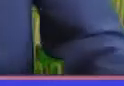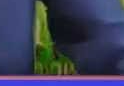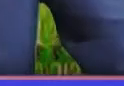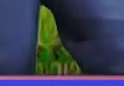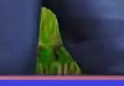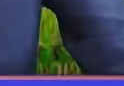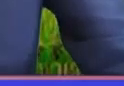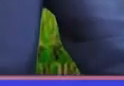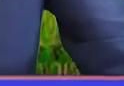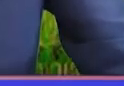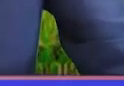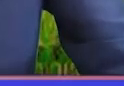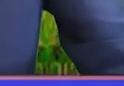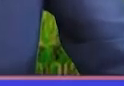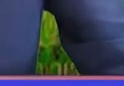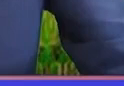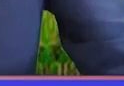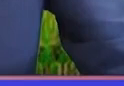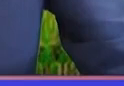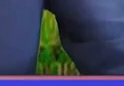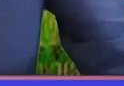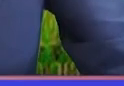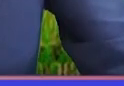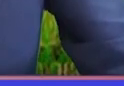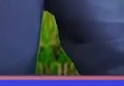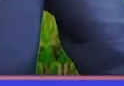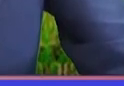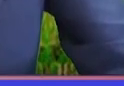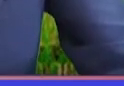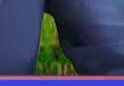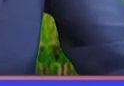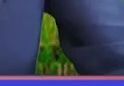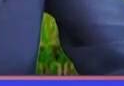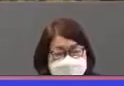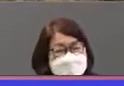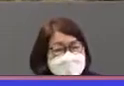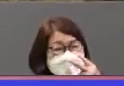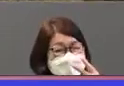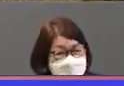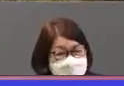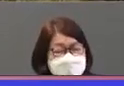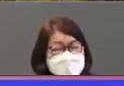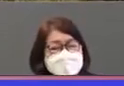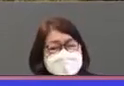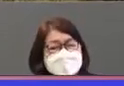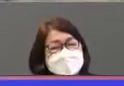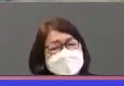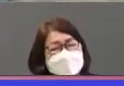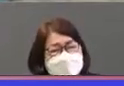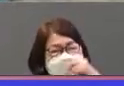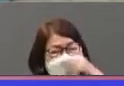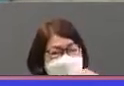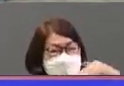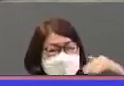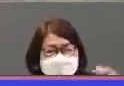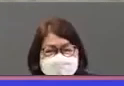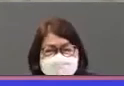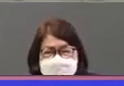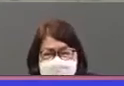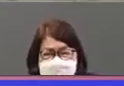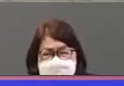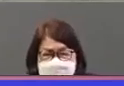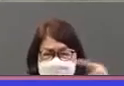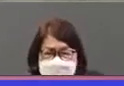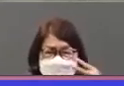ล้านต้นเกิน1ล้านตันมันต้องเป็นตันนะ อ่า1ล้านตัน ใช่ใช่ อ ่ าฮะยังไงต่อยังไ